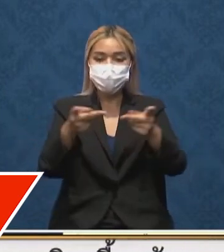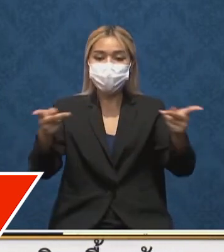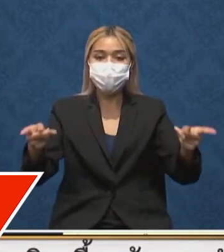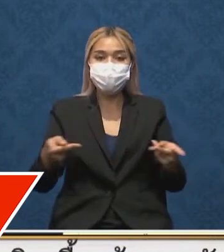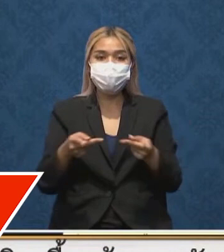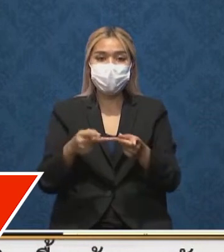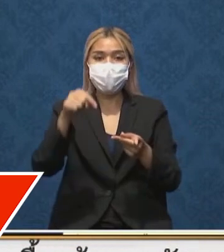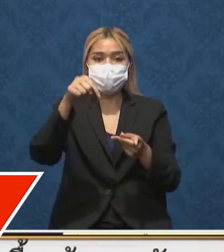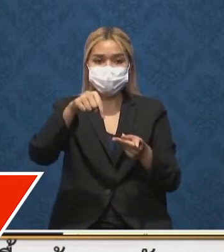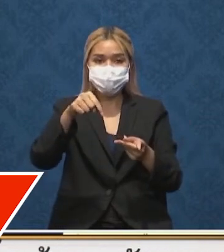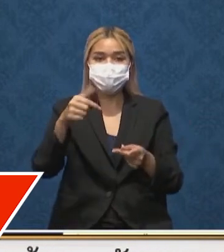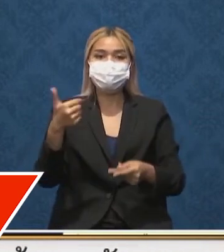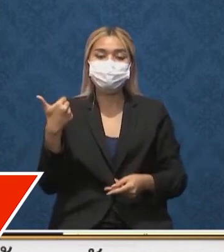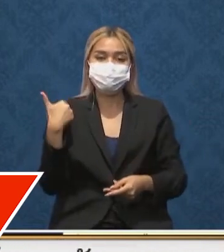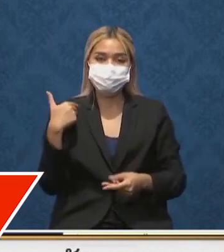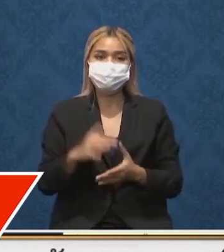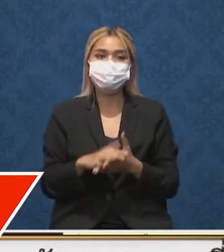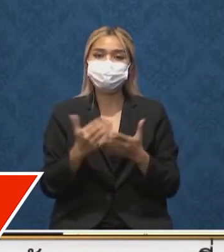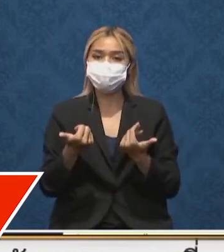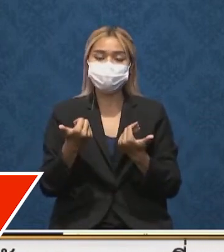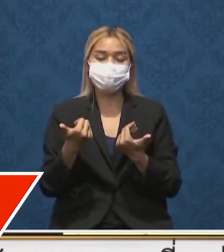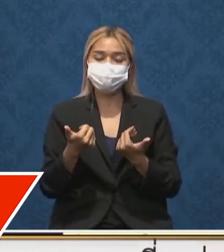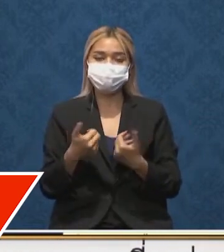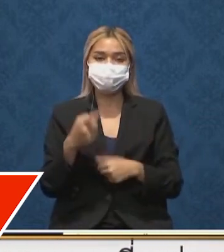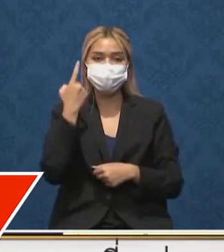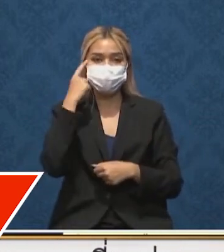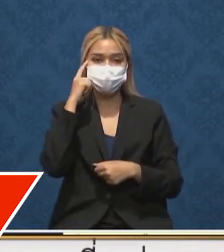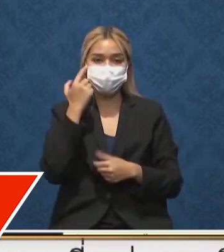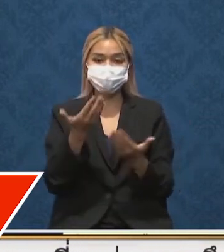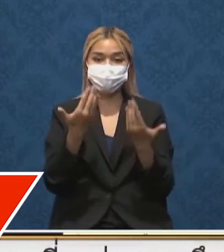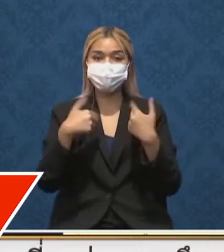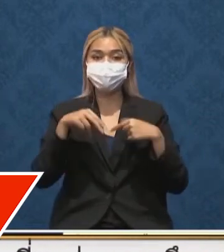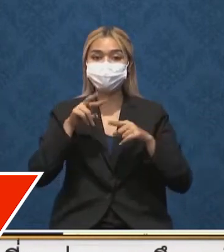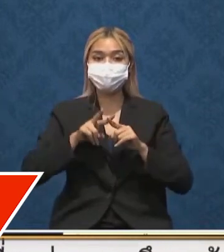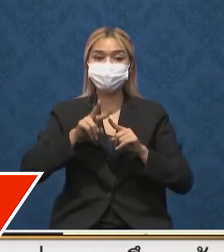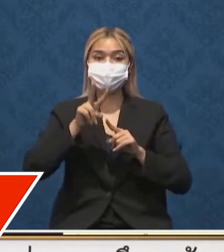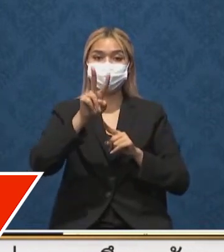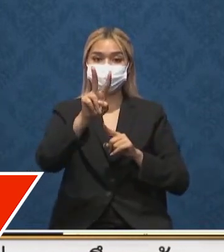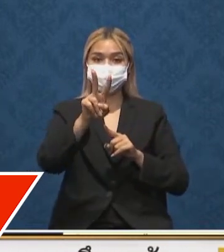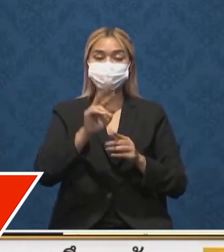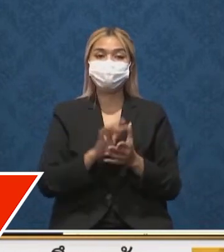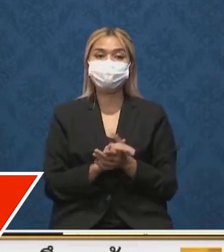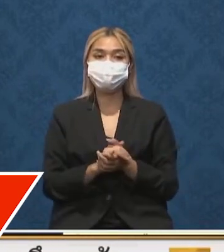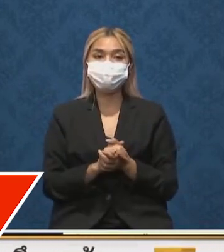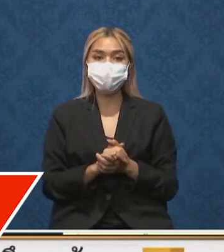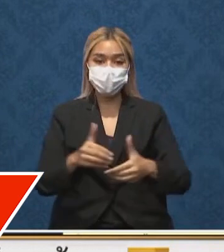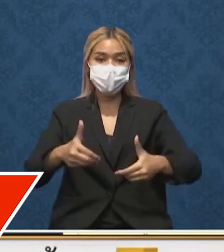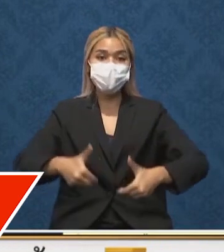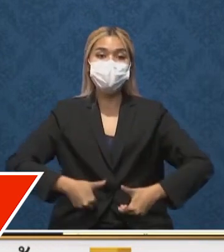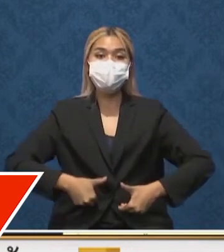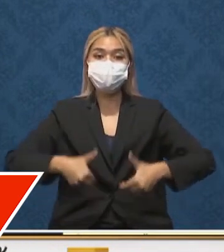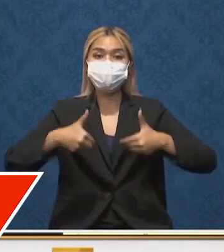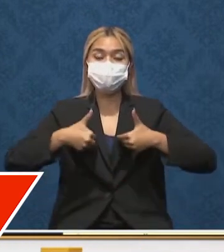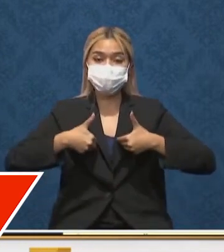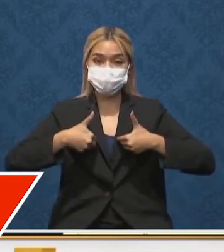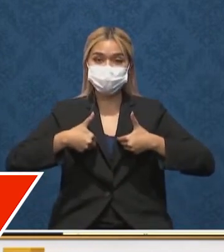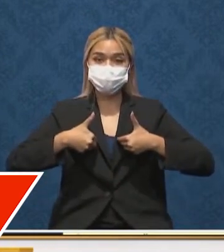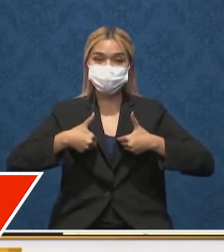นี่คือสิ่งที่มันปรากฏข้อที่ 2กับท่านประธานที่เคารพวิถีชีวิตของ